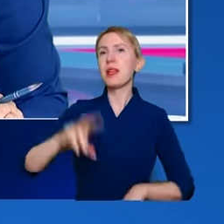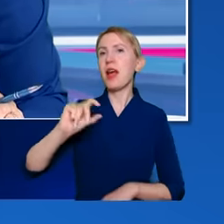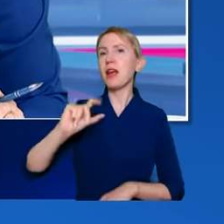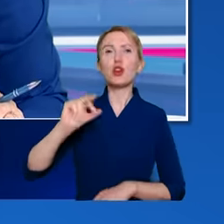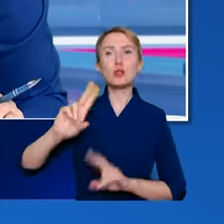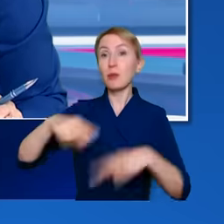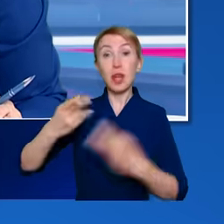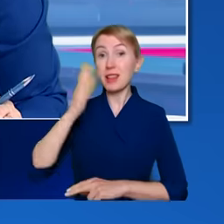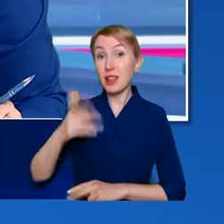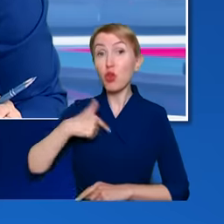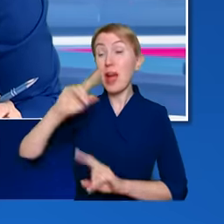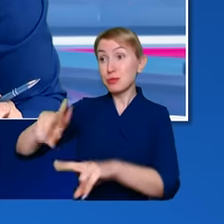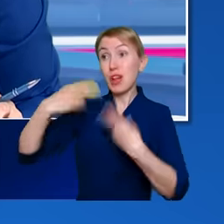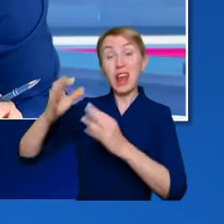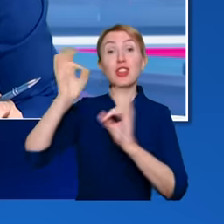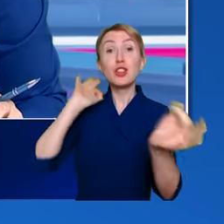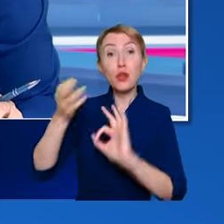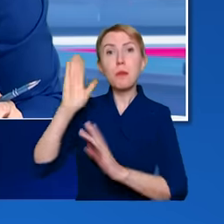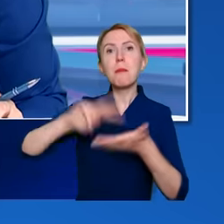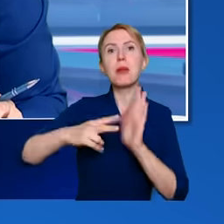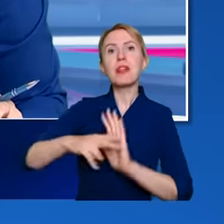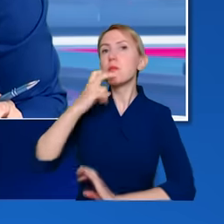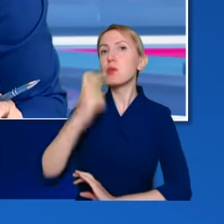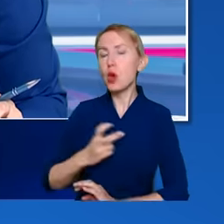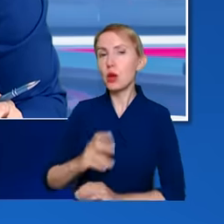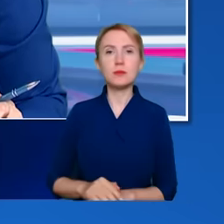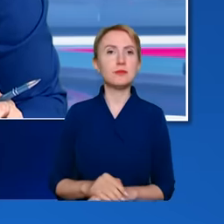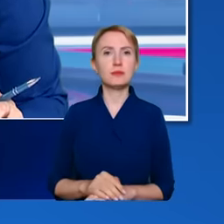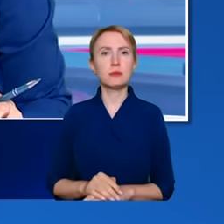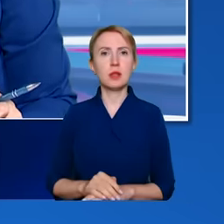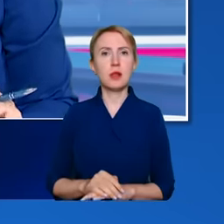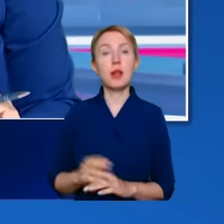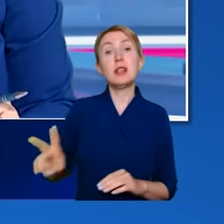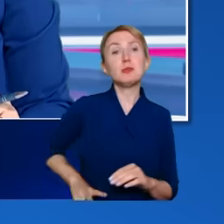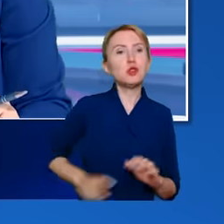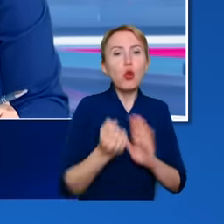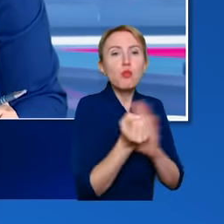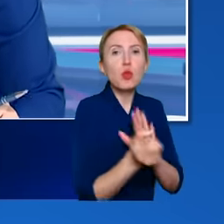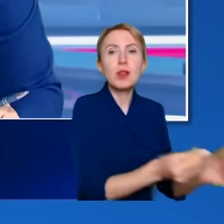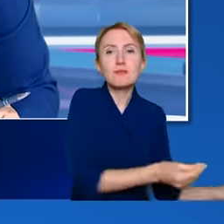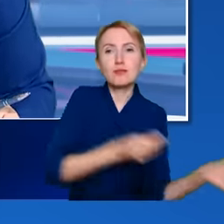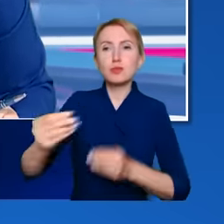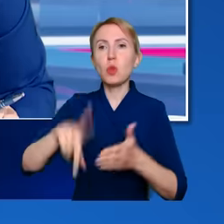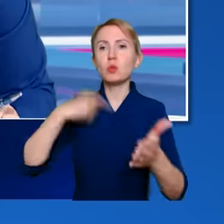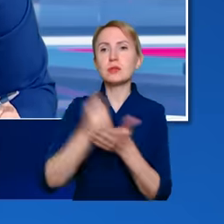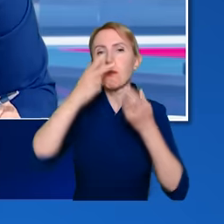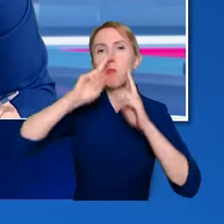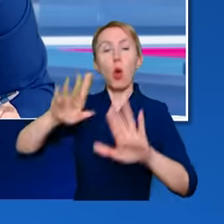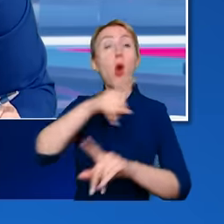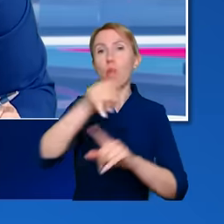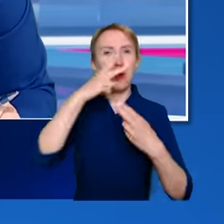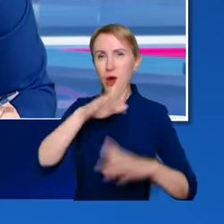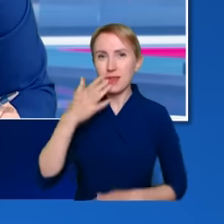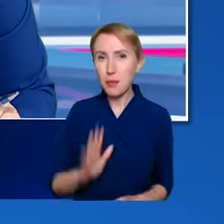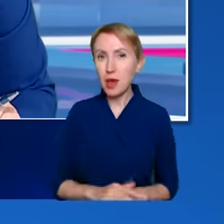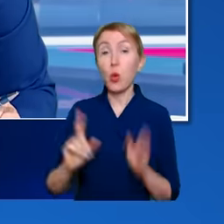przekaże, to ja przekażę informacje, jakie mają plany w zakresie prądu. Wyrwę to z resortów, z biurek i przyniosę tę ustawę i pokażę, że ona tego nie pokaże. Już raz